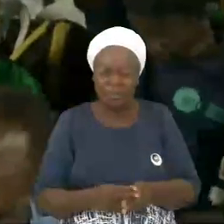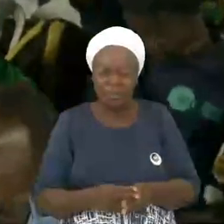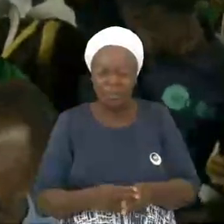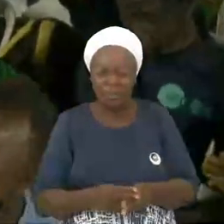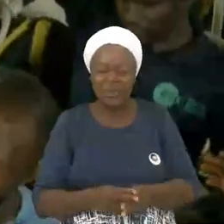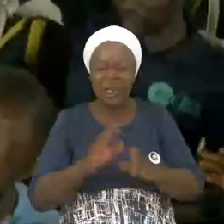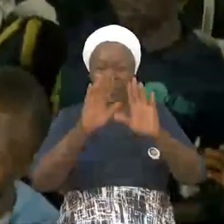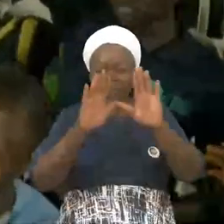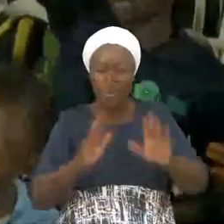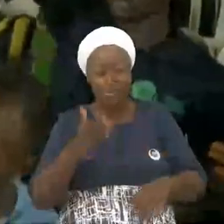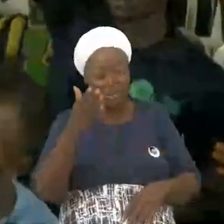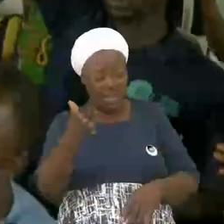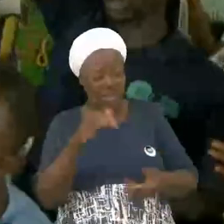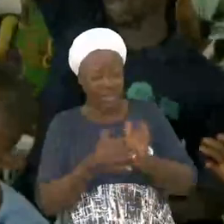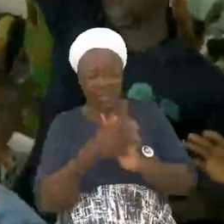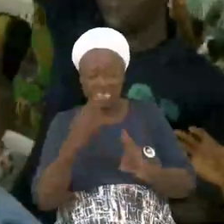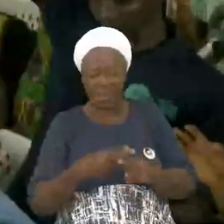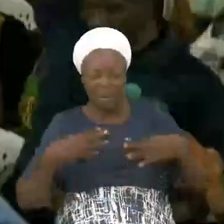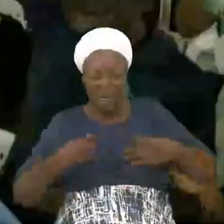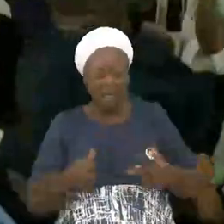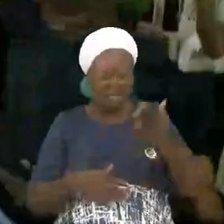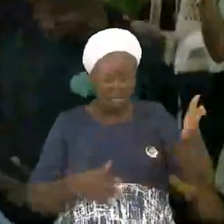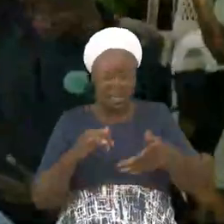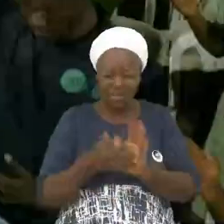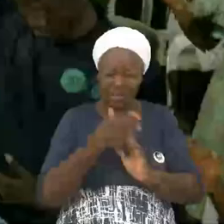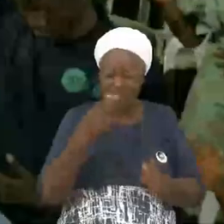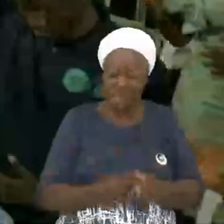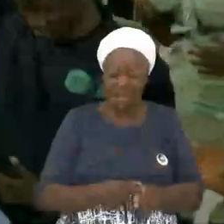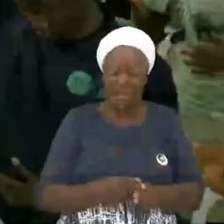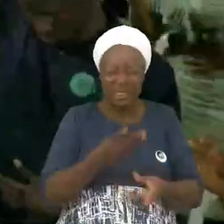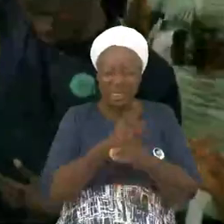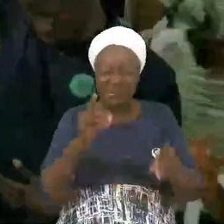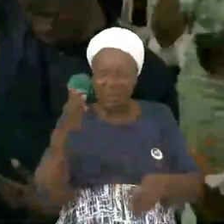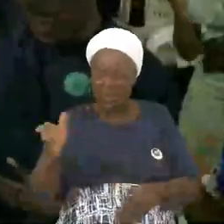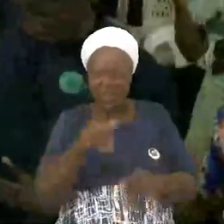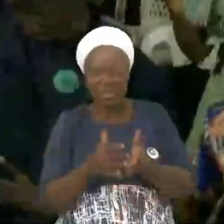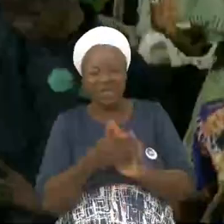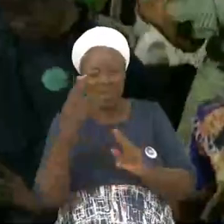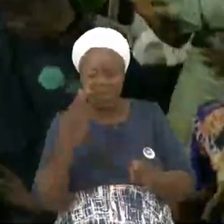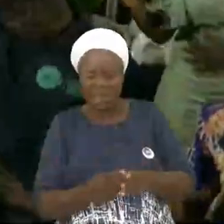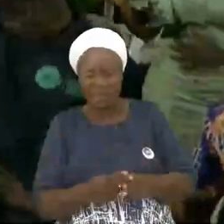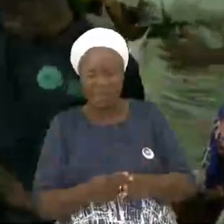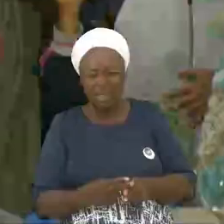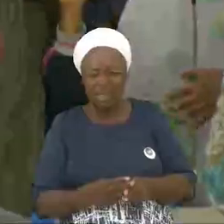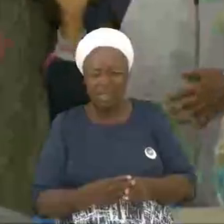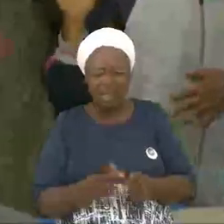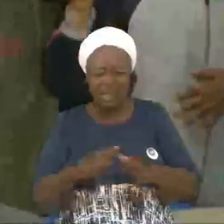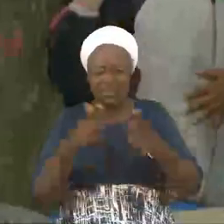t'a affranchi ce soir au nom de Jésus. Miracle là-bas. Guérison